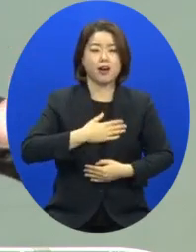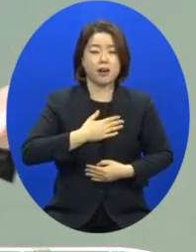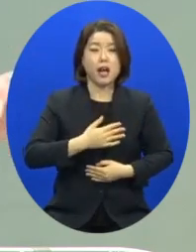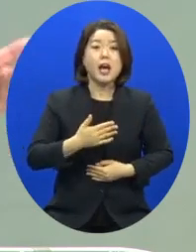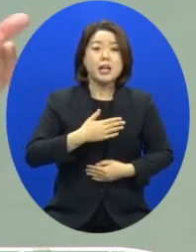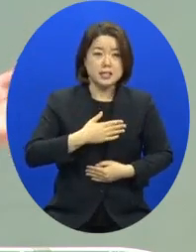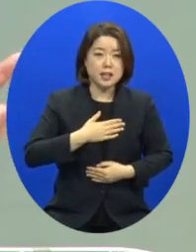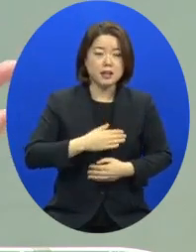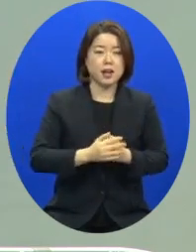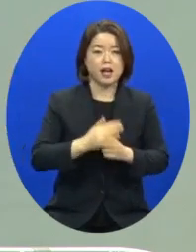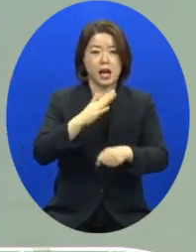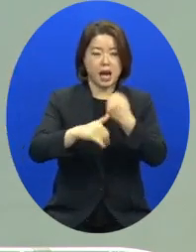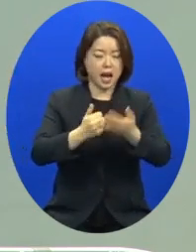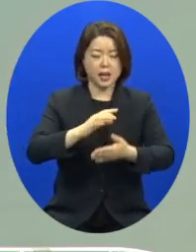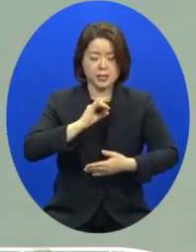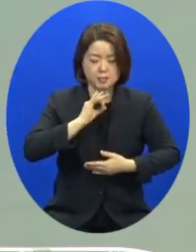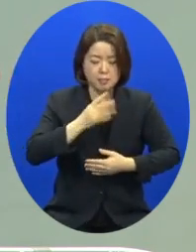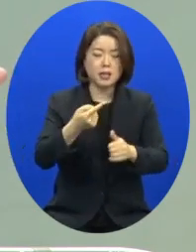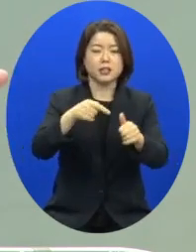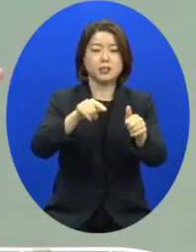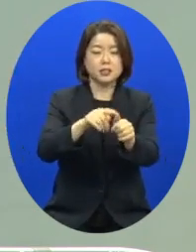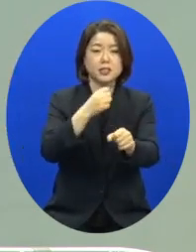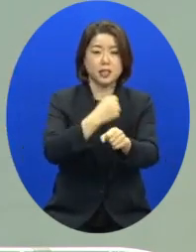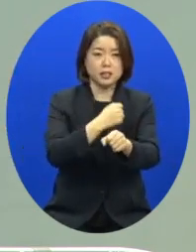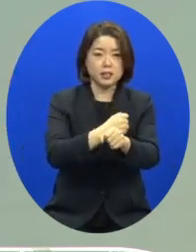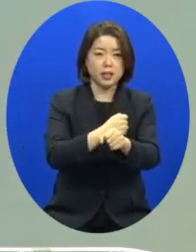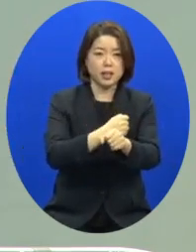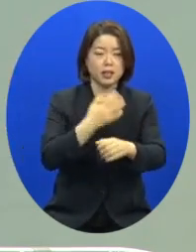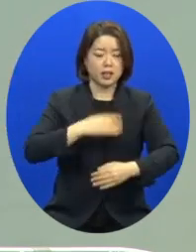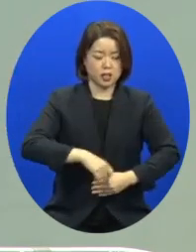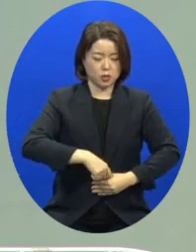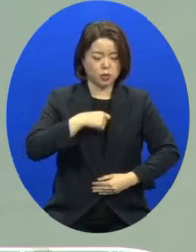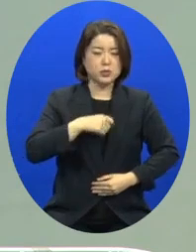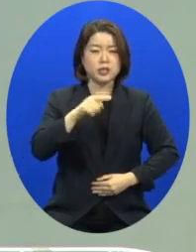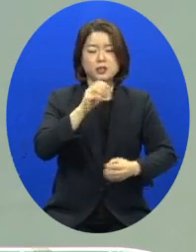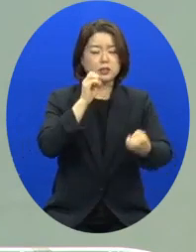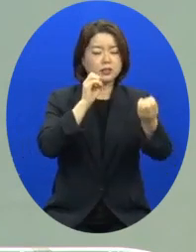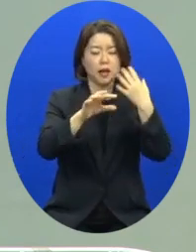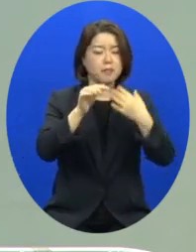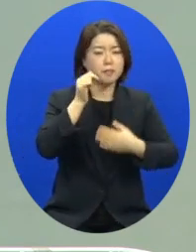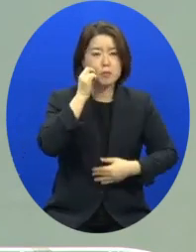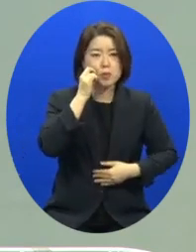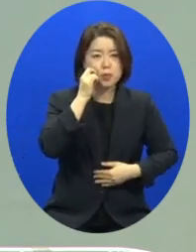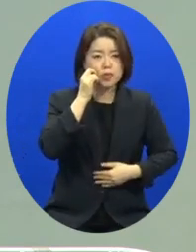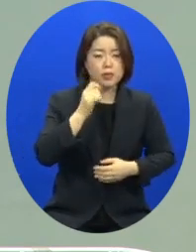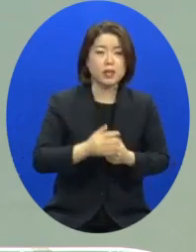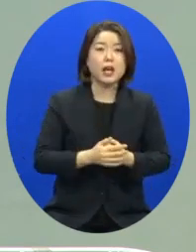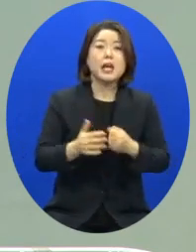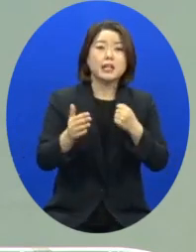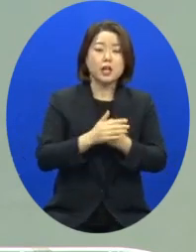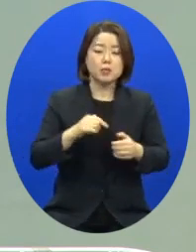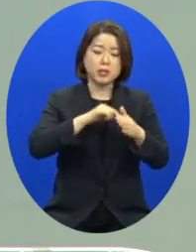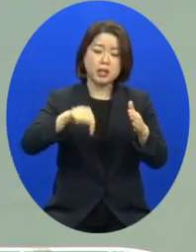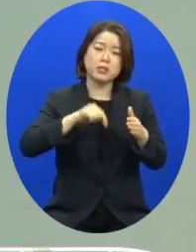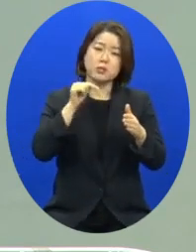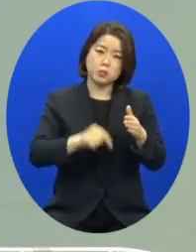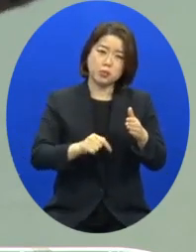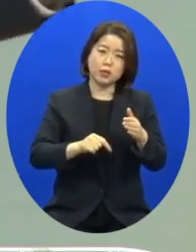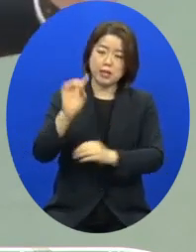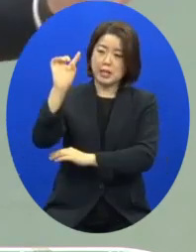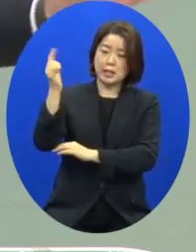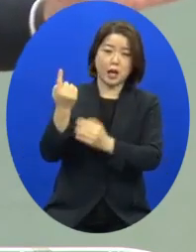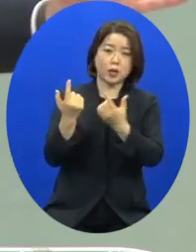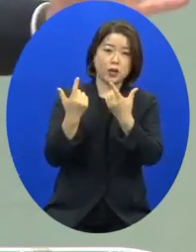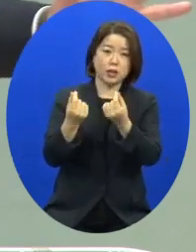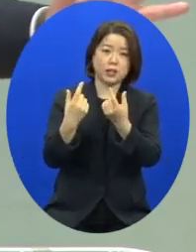제가 하나님만 의지했느냐? 솔직히 그 답을 할 수가 없습니다. 그래서 제 속에서는 다윗과